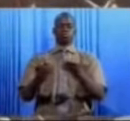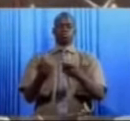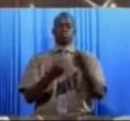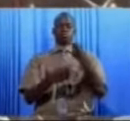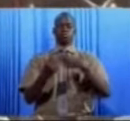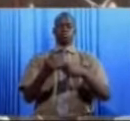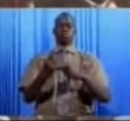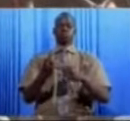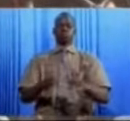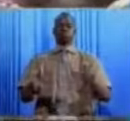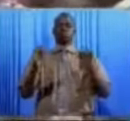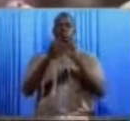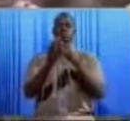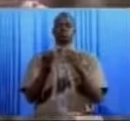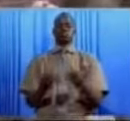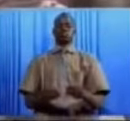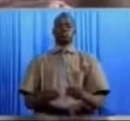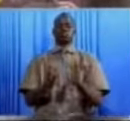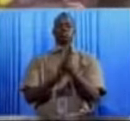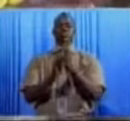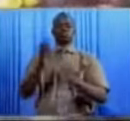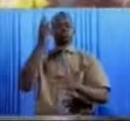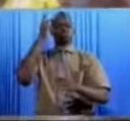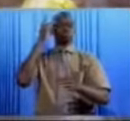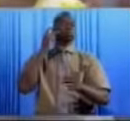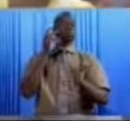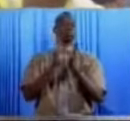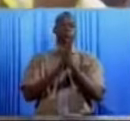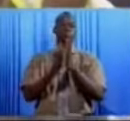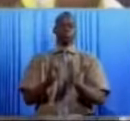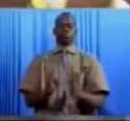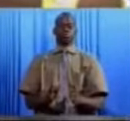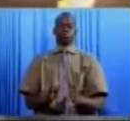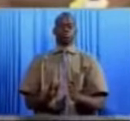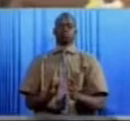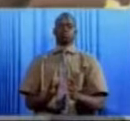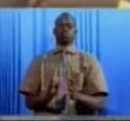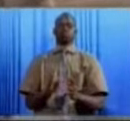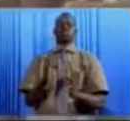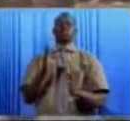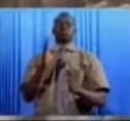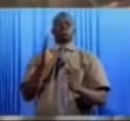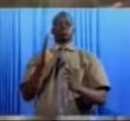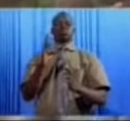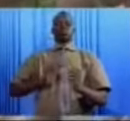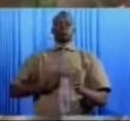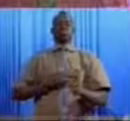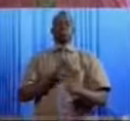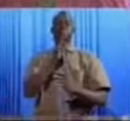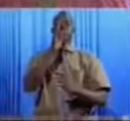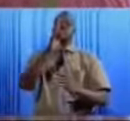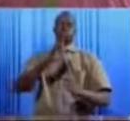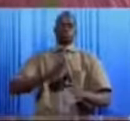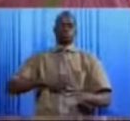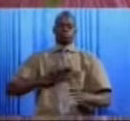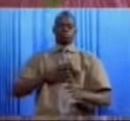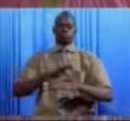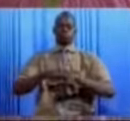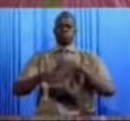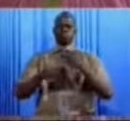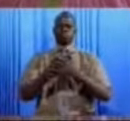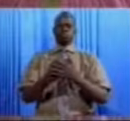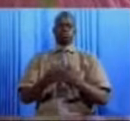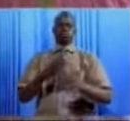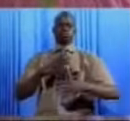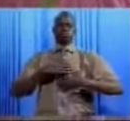et va soulager élèves et parents d'élèves du village et d'avoir un bon des années va tout droit au coeur et si tôt pour la